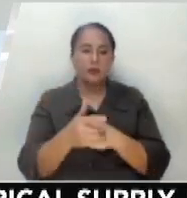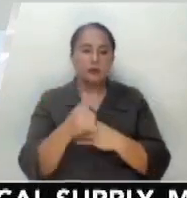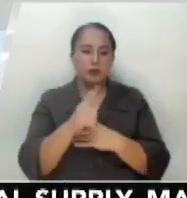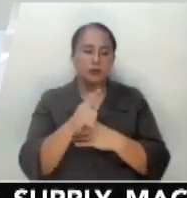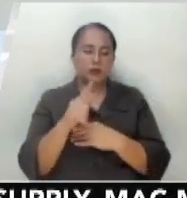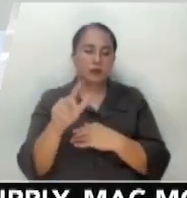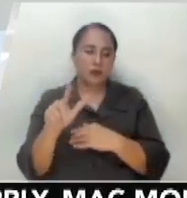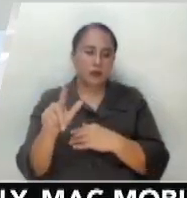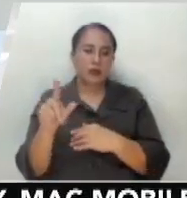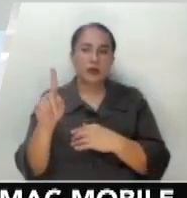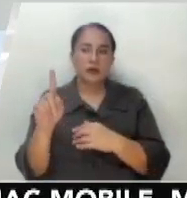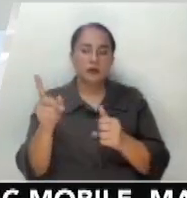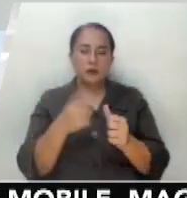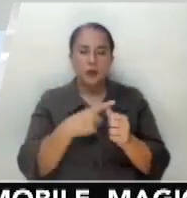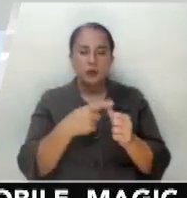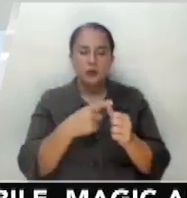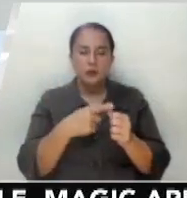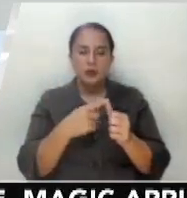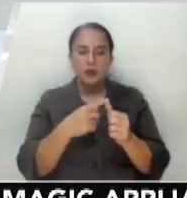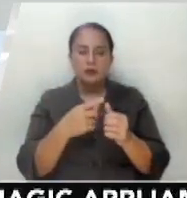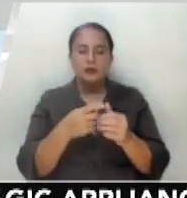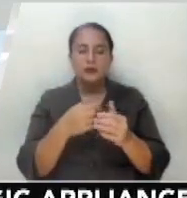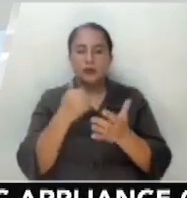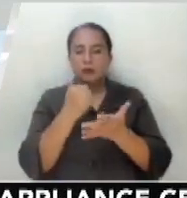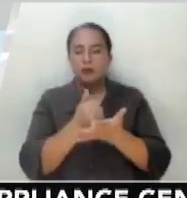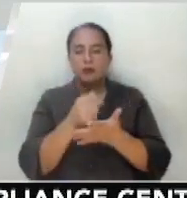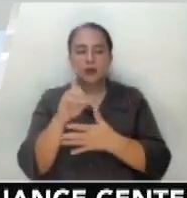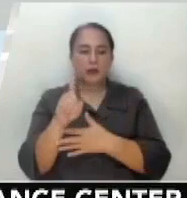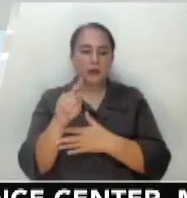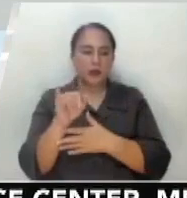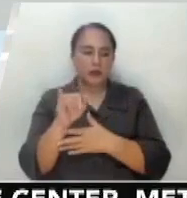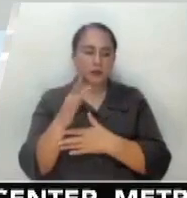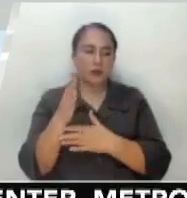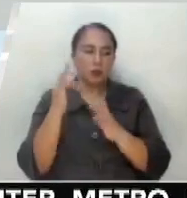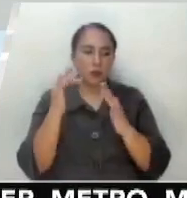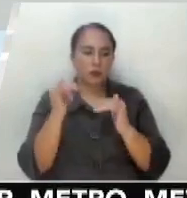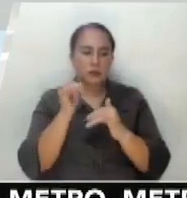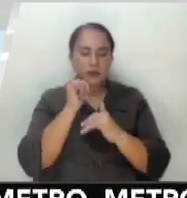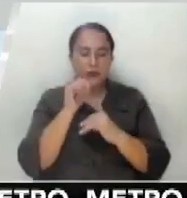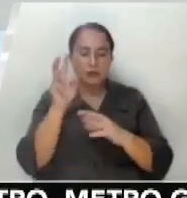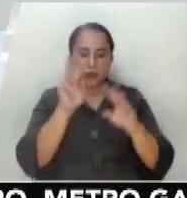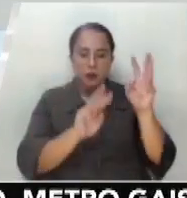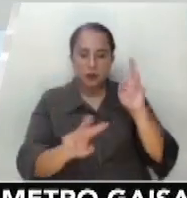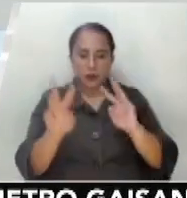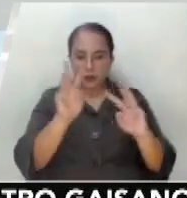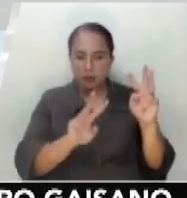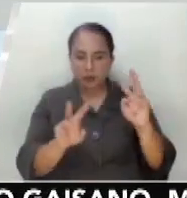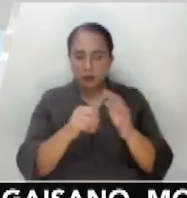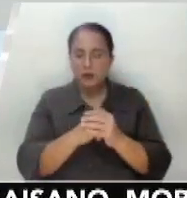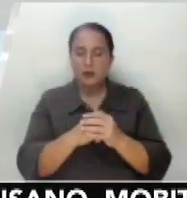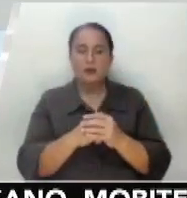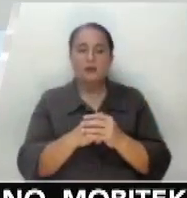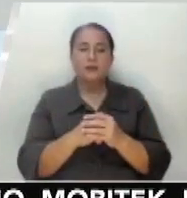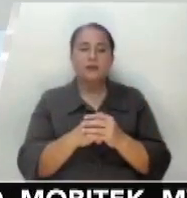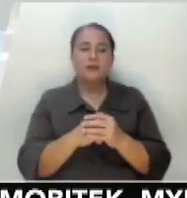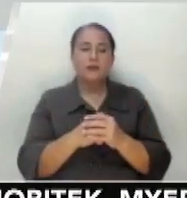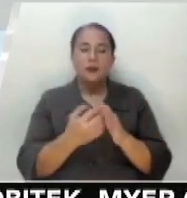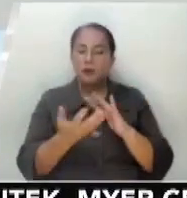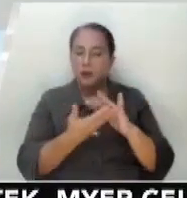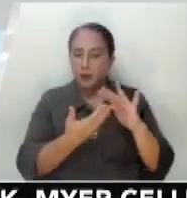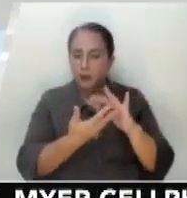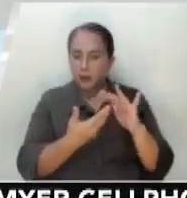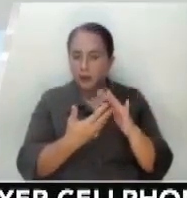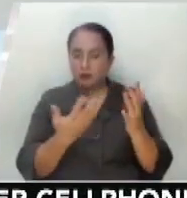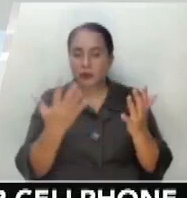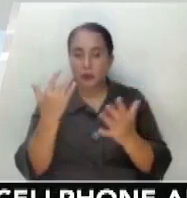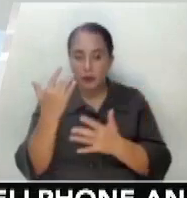mauunang ire-release ng DTI sana Hwag mag-alala ang ating mga ang mga consumers natin kasi